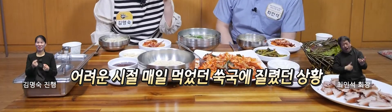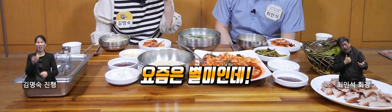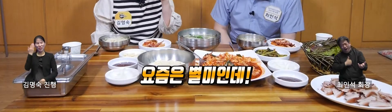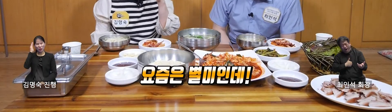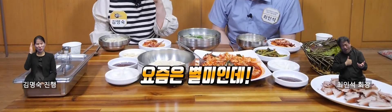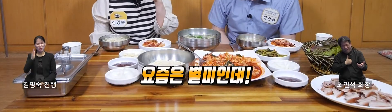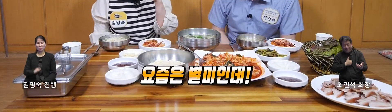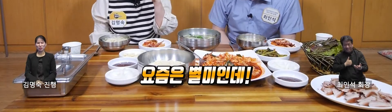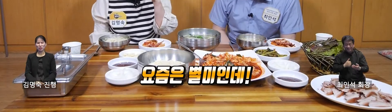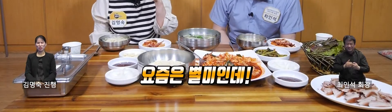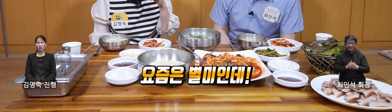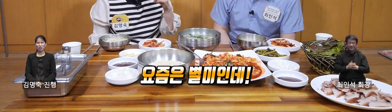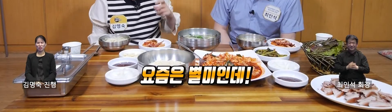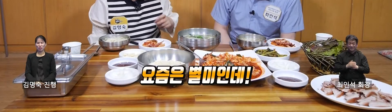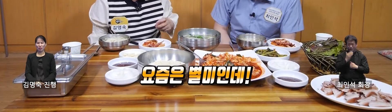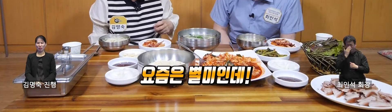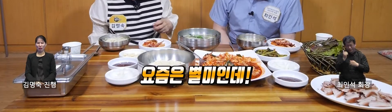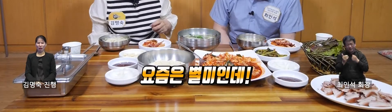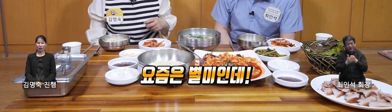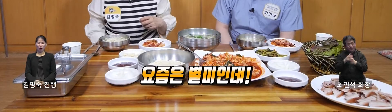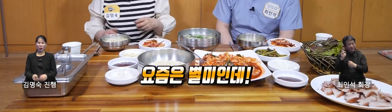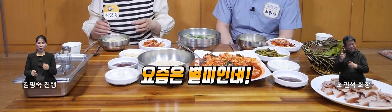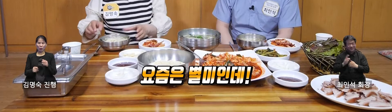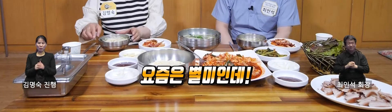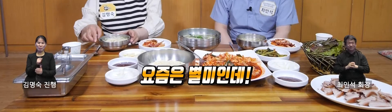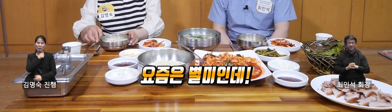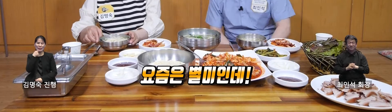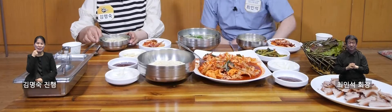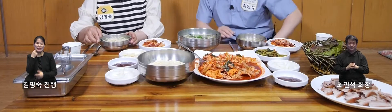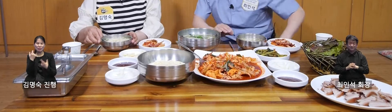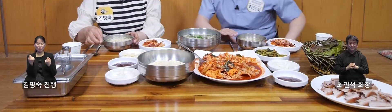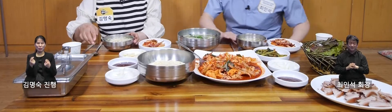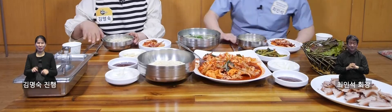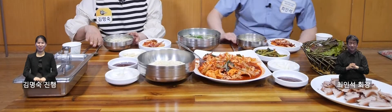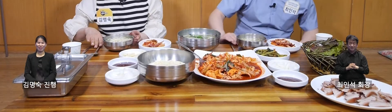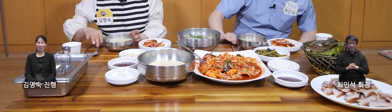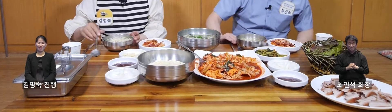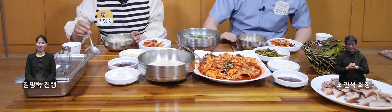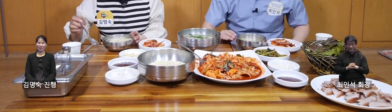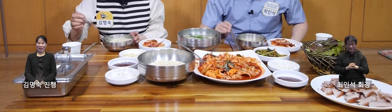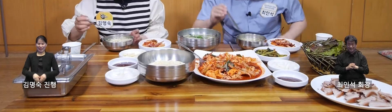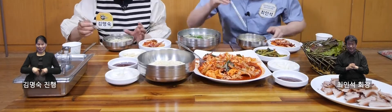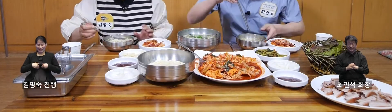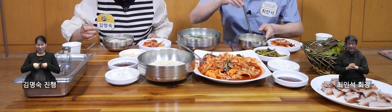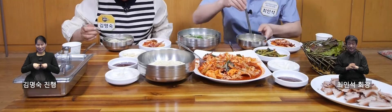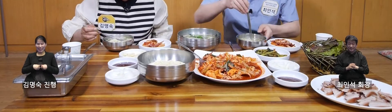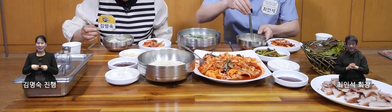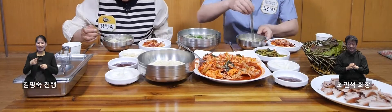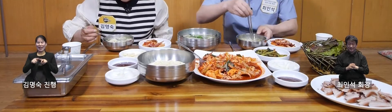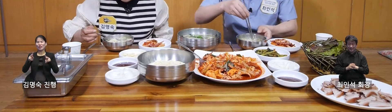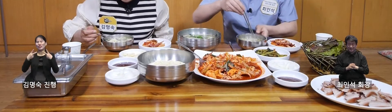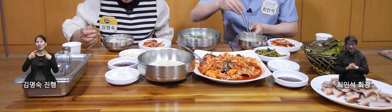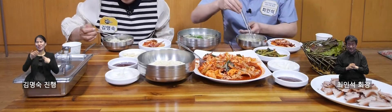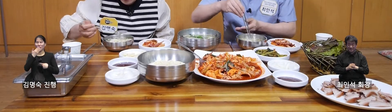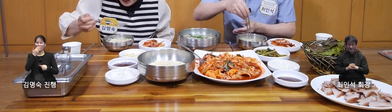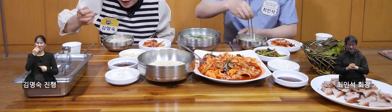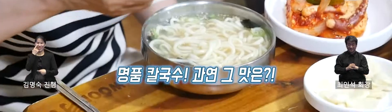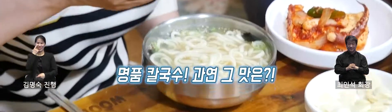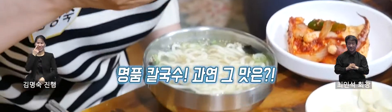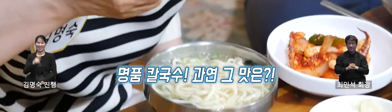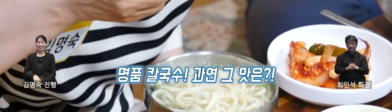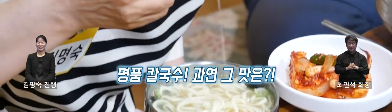요즘은 진짜 네. 네, 별미네. 네. 자, 그럼 칼국수, 따뜻한 칼국수를 네. 맛을 보도록 하겠습니다.